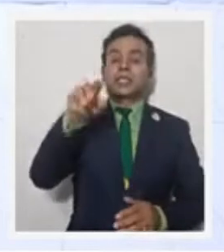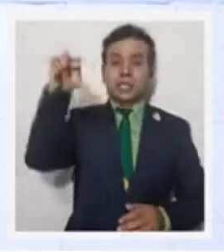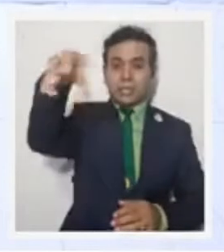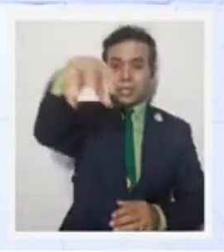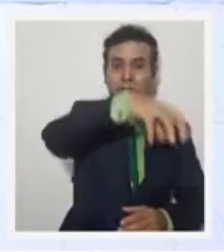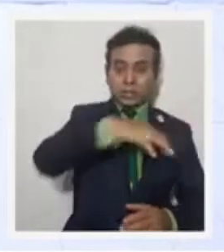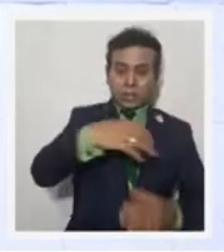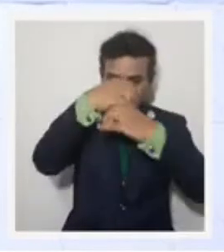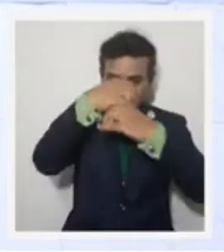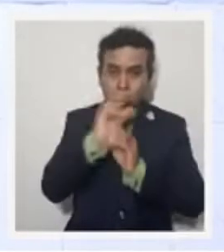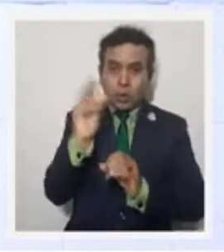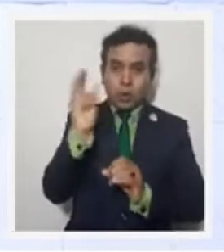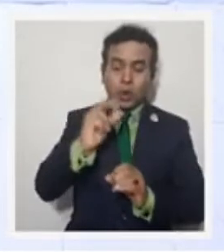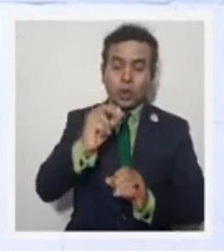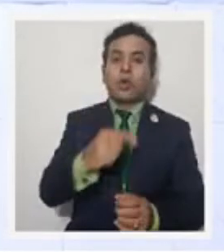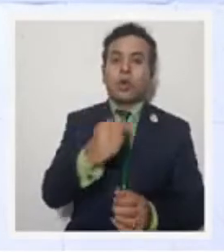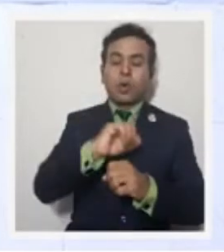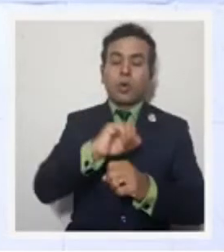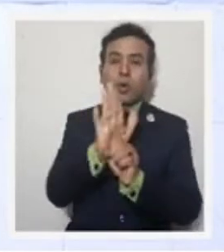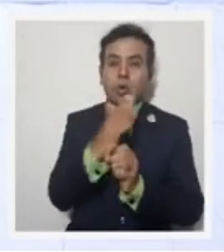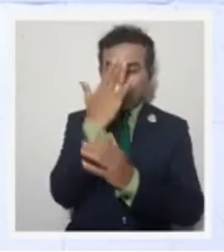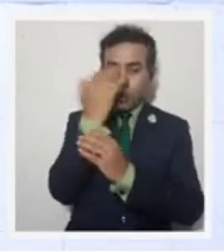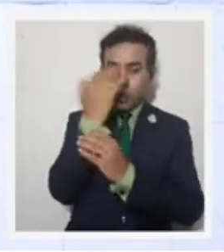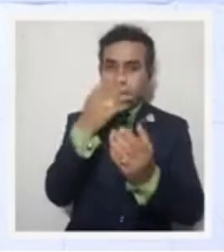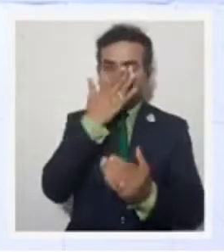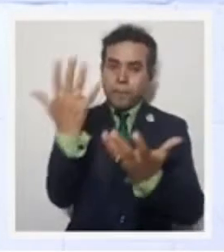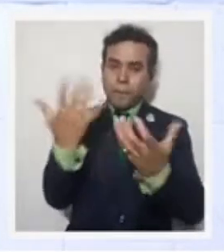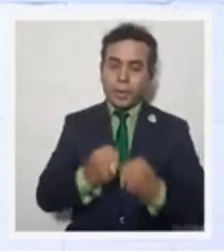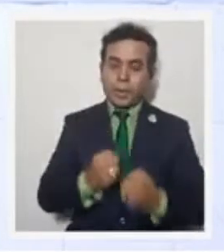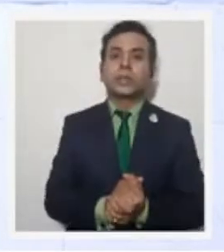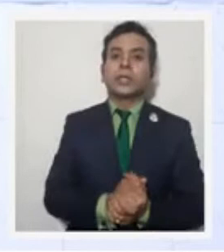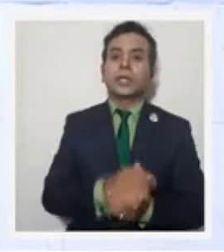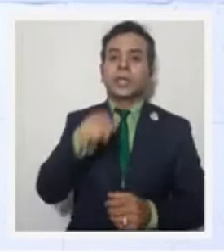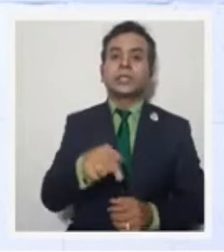যে ফলাফল আজকে দিয়েছি আমাদের 33টি ল্যাব থেকে এই ফলাফলগুলো এসছে